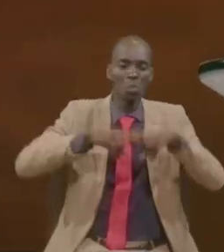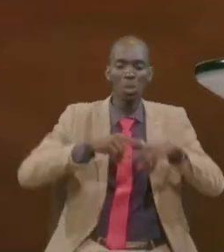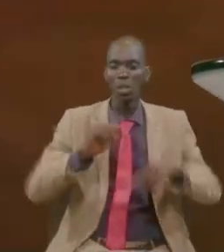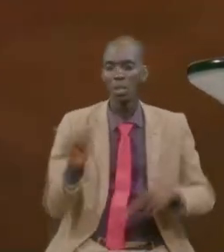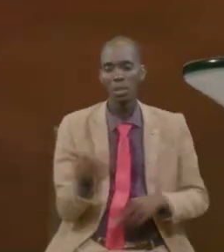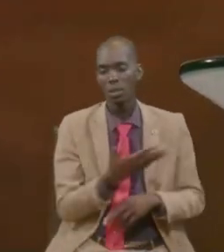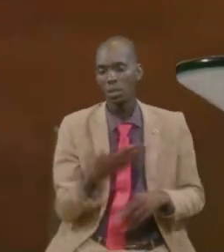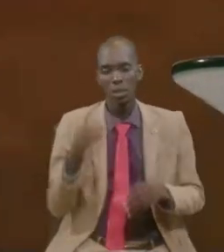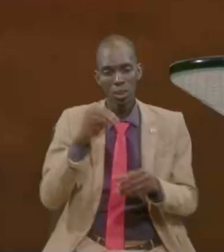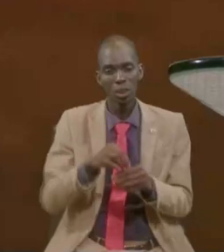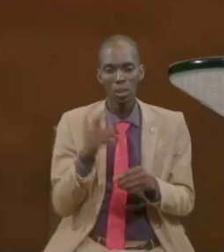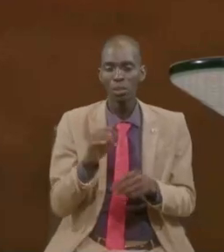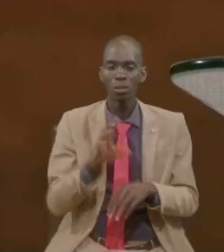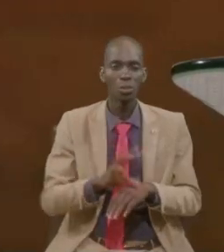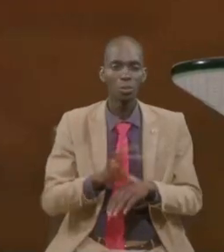la colère